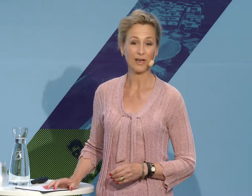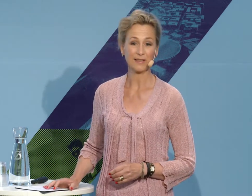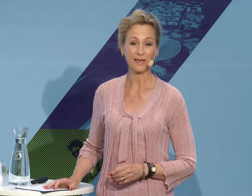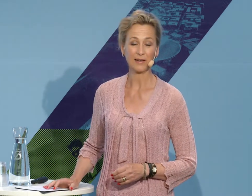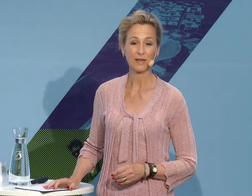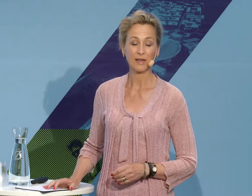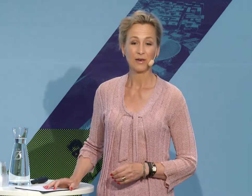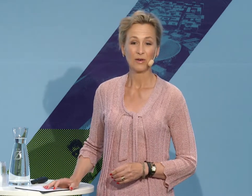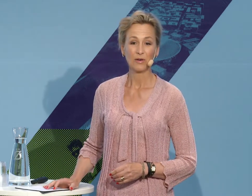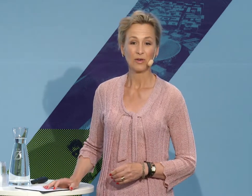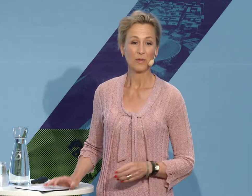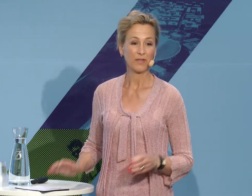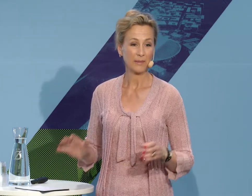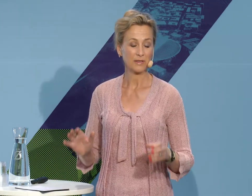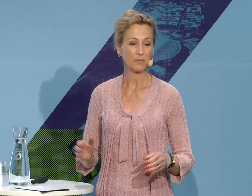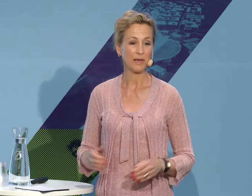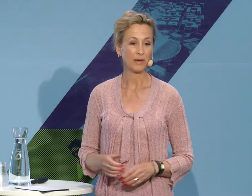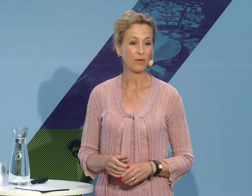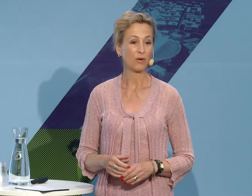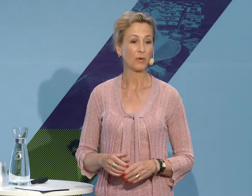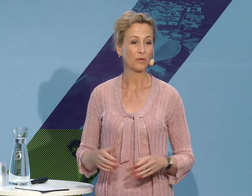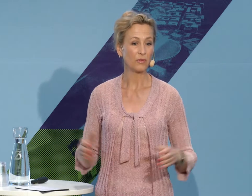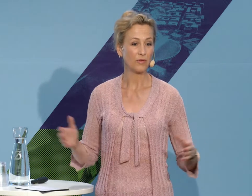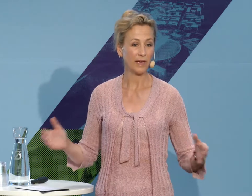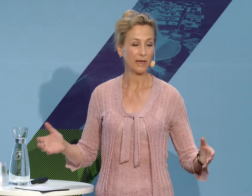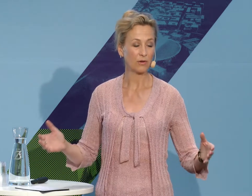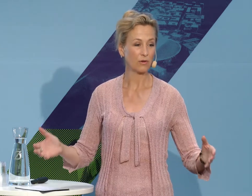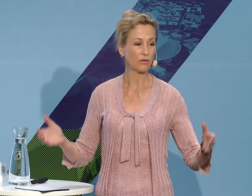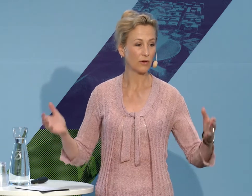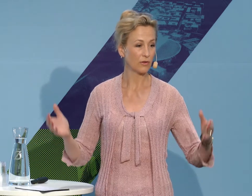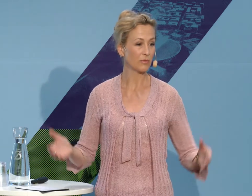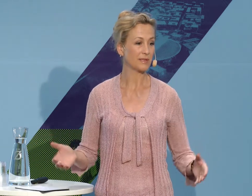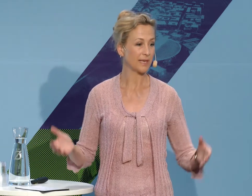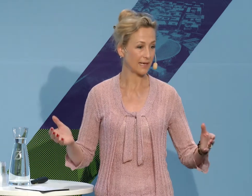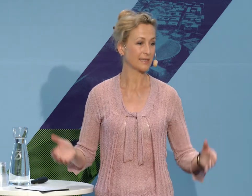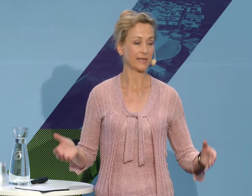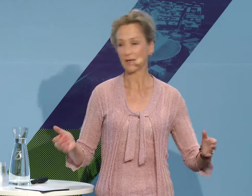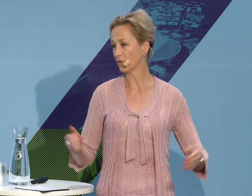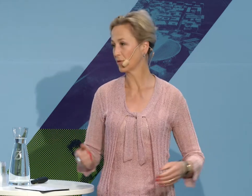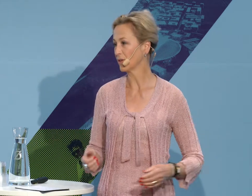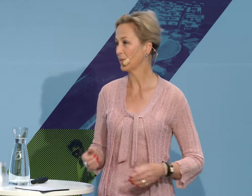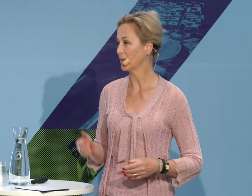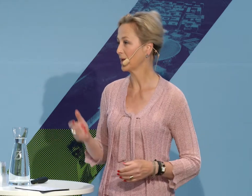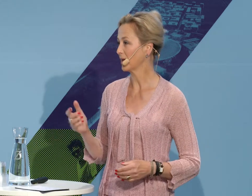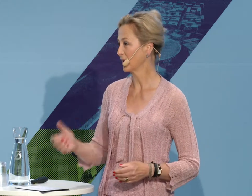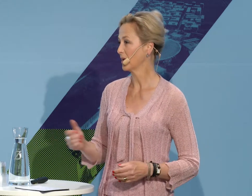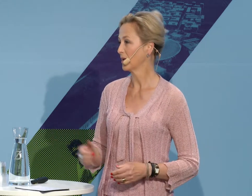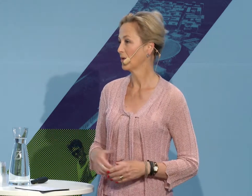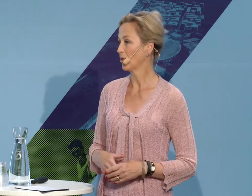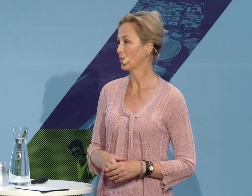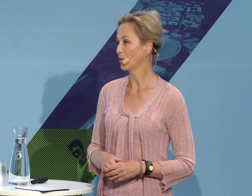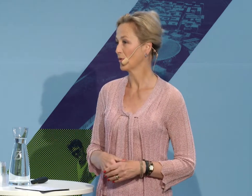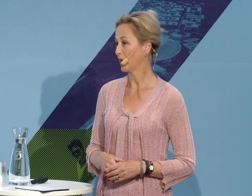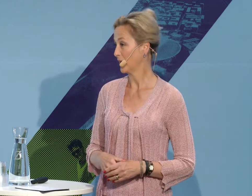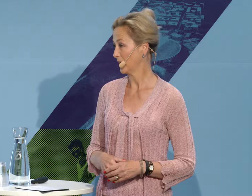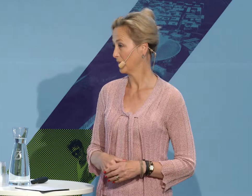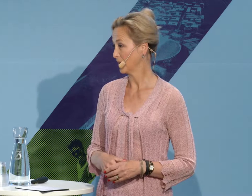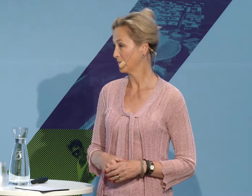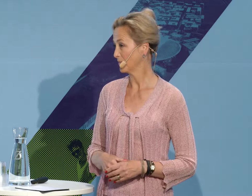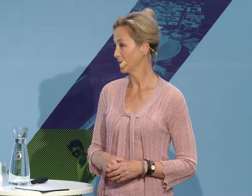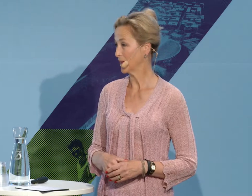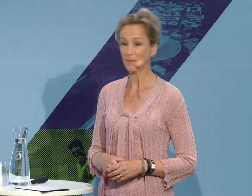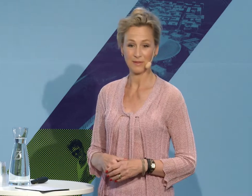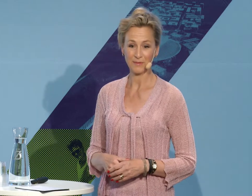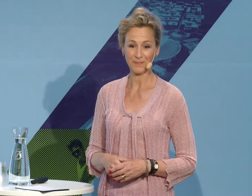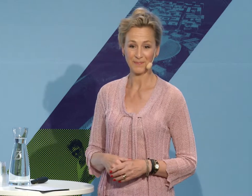och föreläsare. Jag jobbar främst med hållbar utveckling. Och vad ungdomars hälsa, kan någonting bli mer hållbar utveckling än